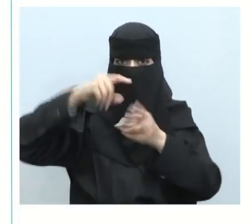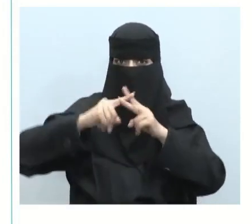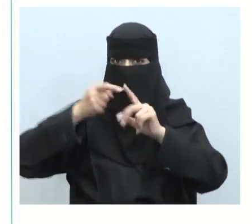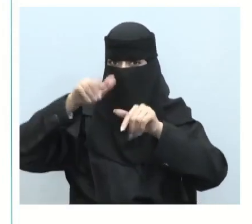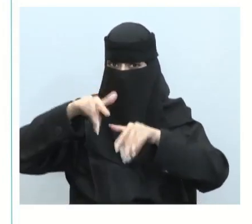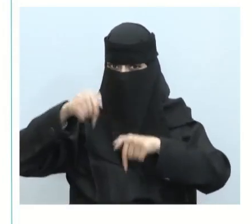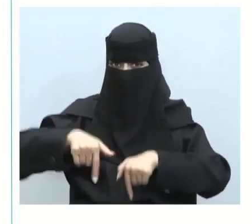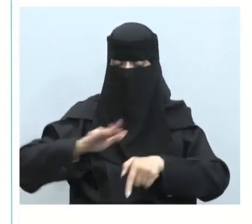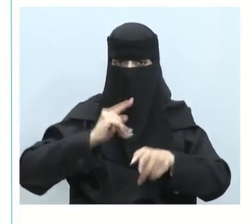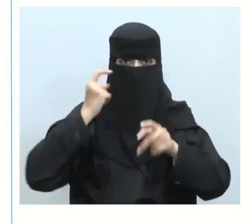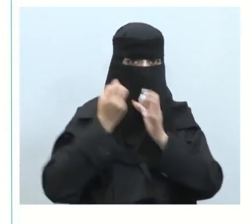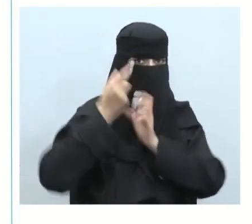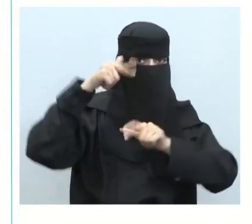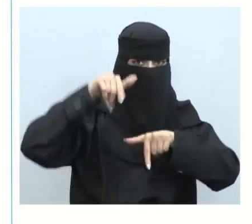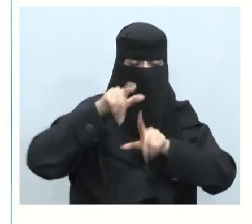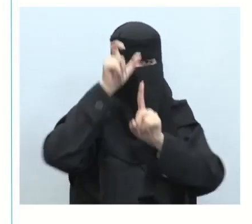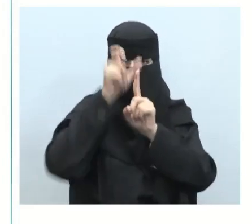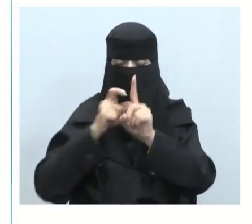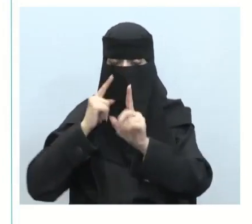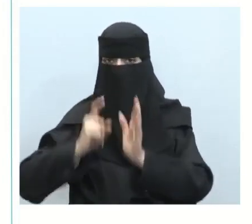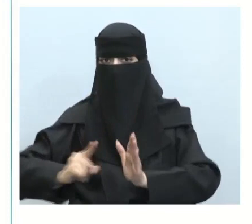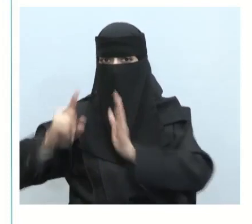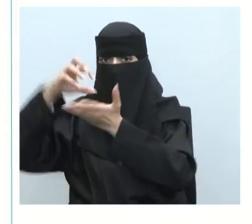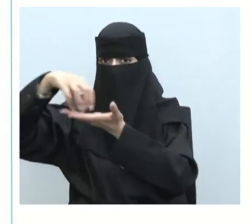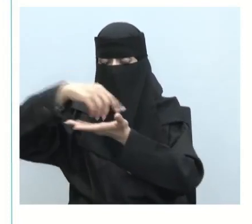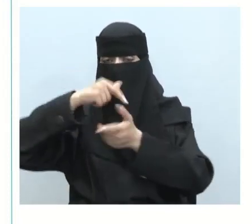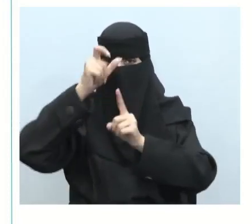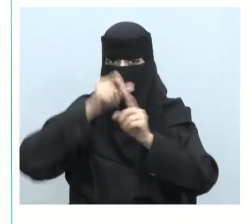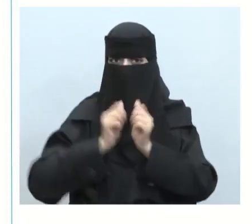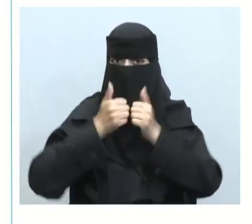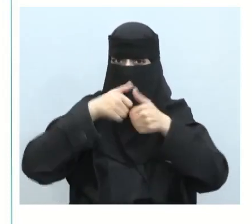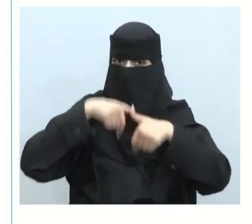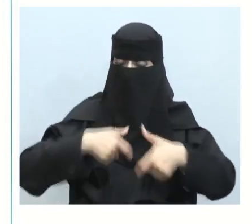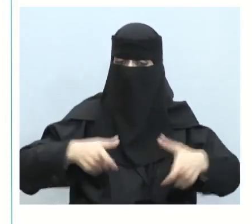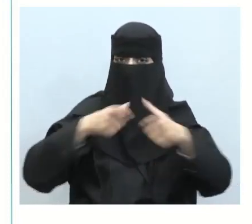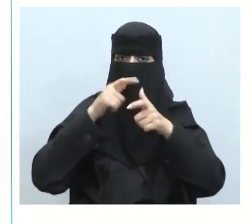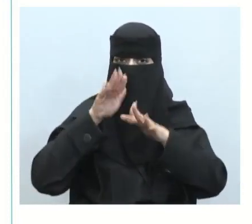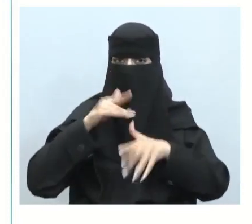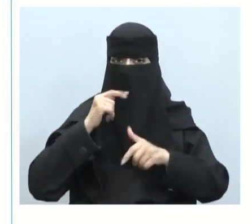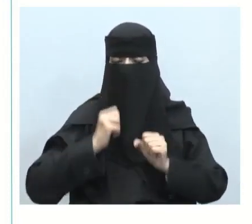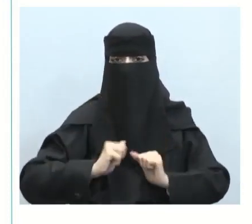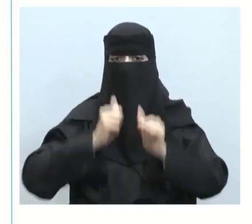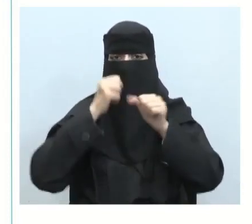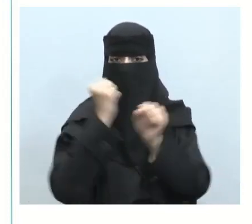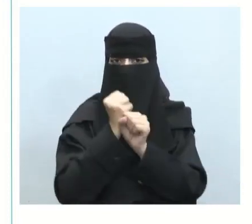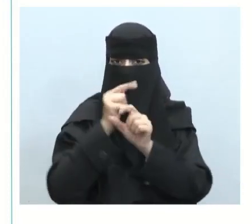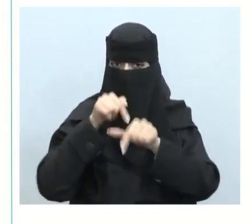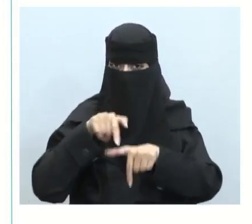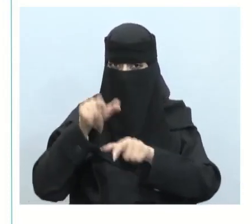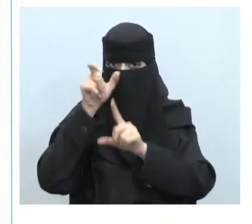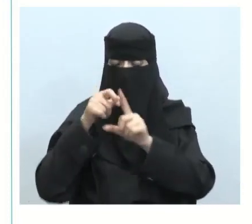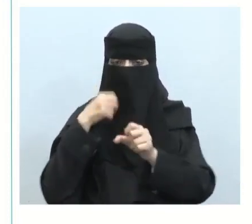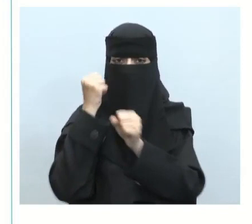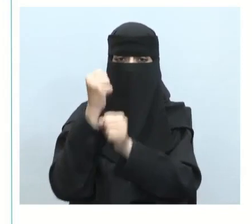ذكرنا كان للقاده الدول وكذلك الافراد والجماعات والعشائر والقبائل لهم